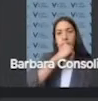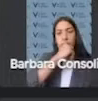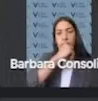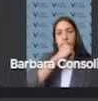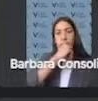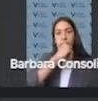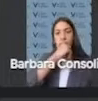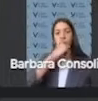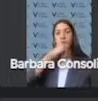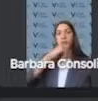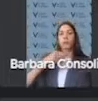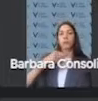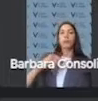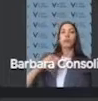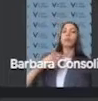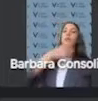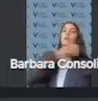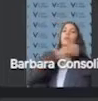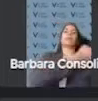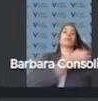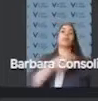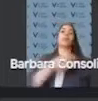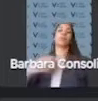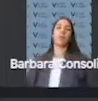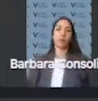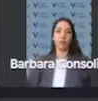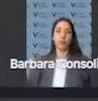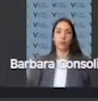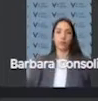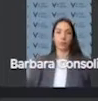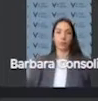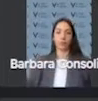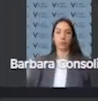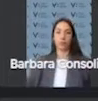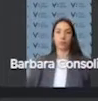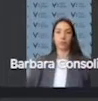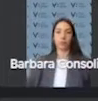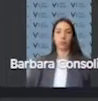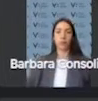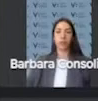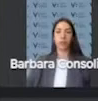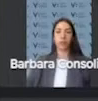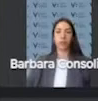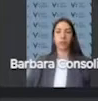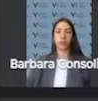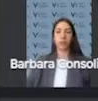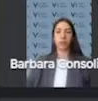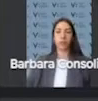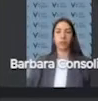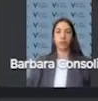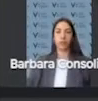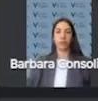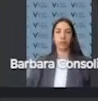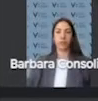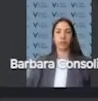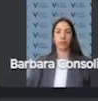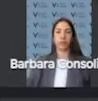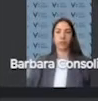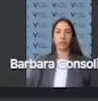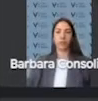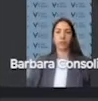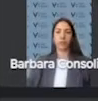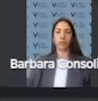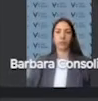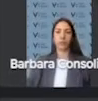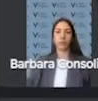Io non so se ho compreso la domanda, però più che parlare di affini, direi che bisogna guardare agli interessi che